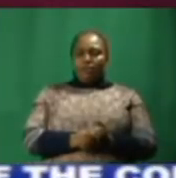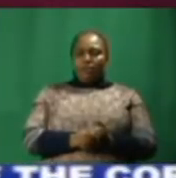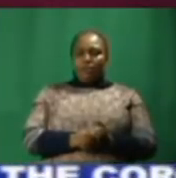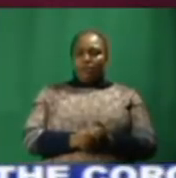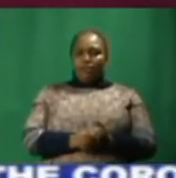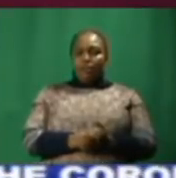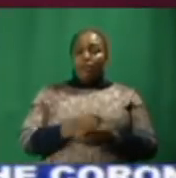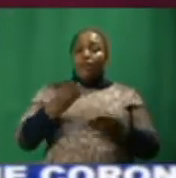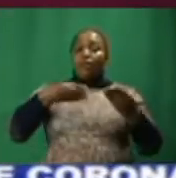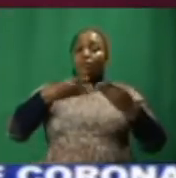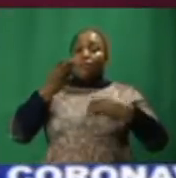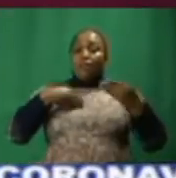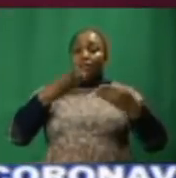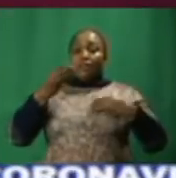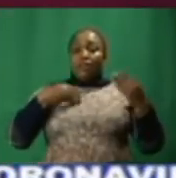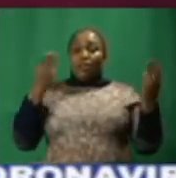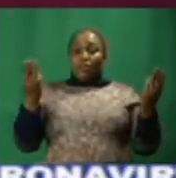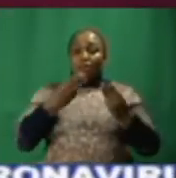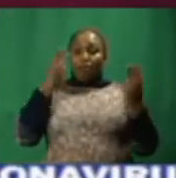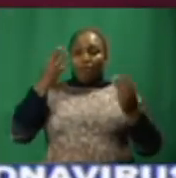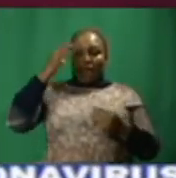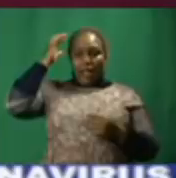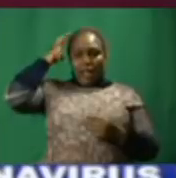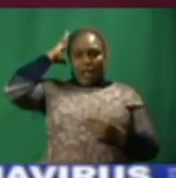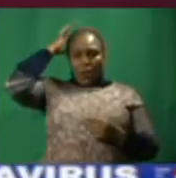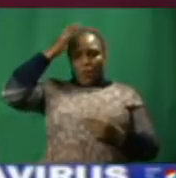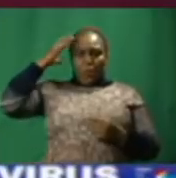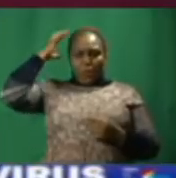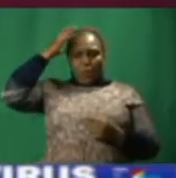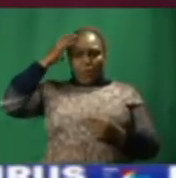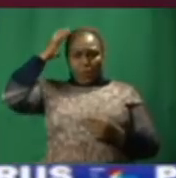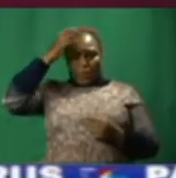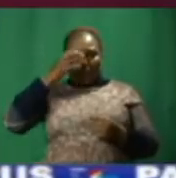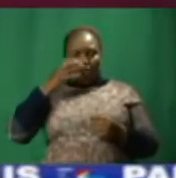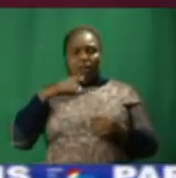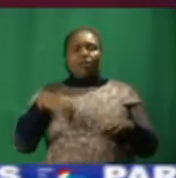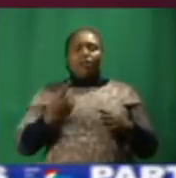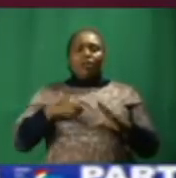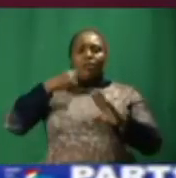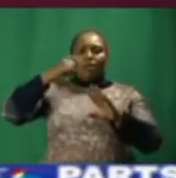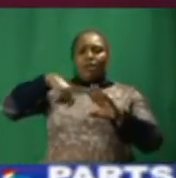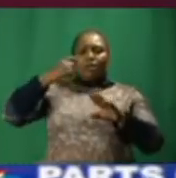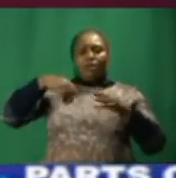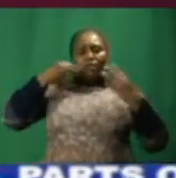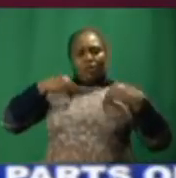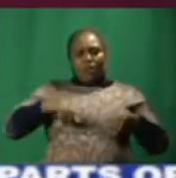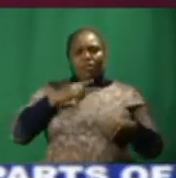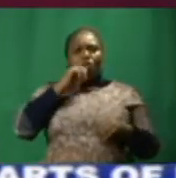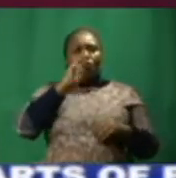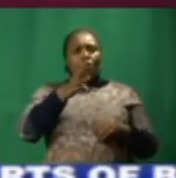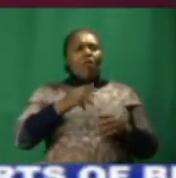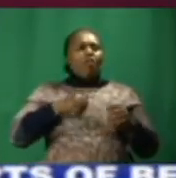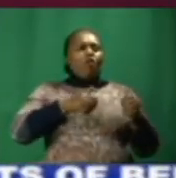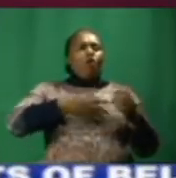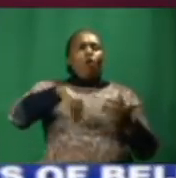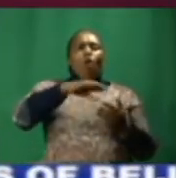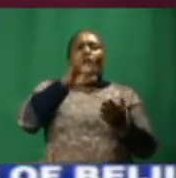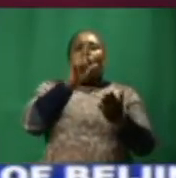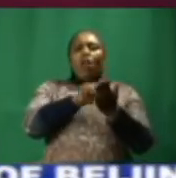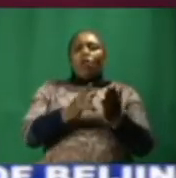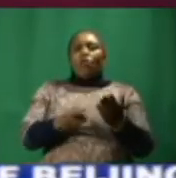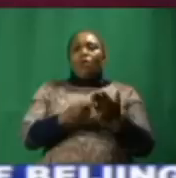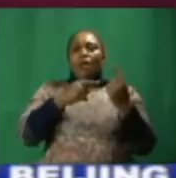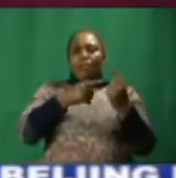Bosomabhizinisi labalungisa tinwele nalabathungata impahla bathi batayilandzela yonke imigomo lebekiwe betempilo kude kuthi basite